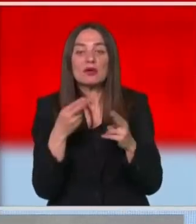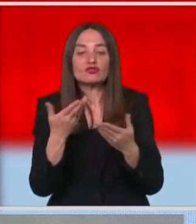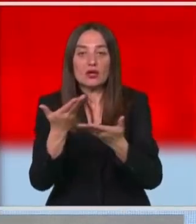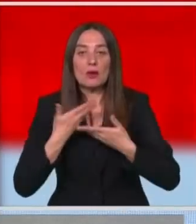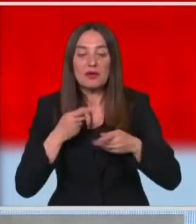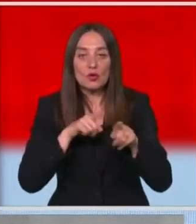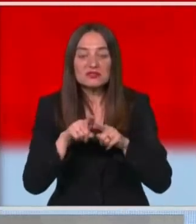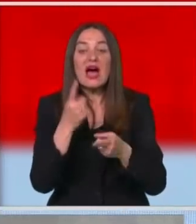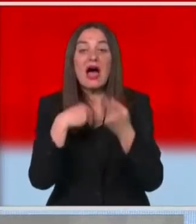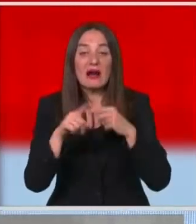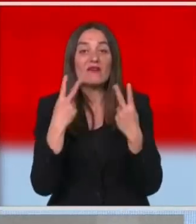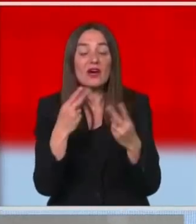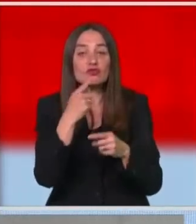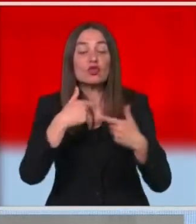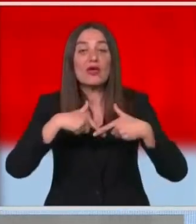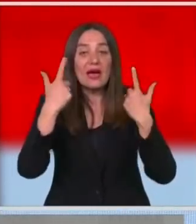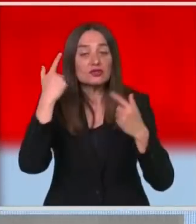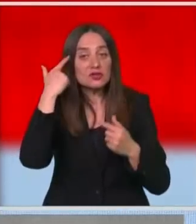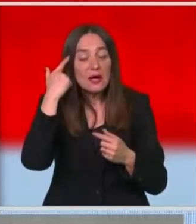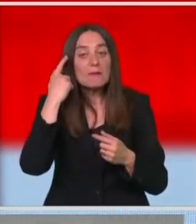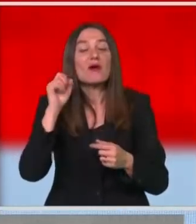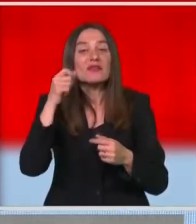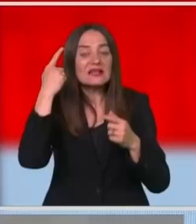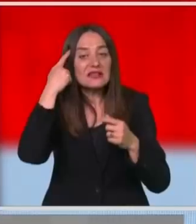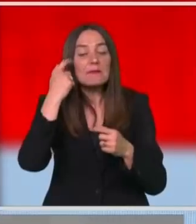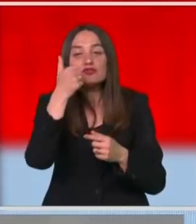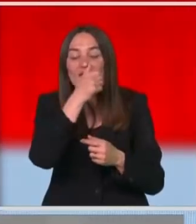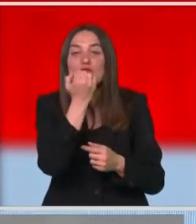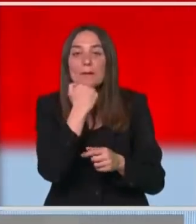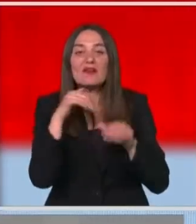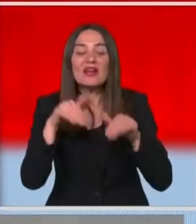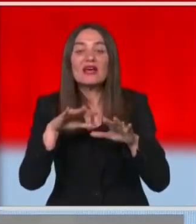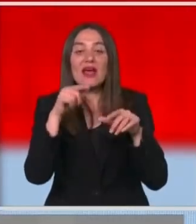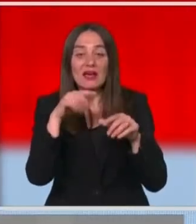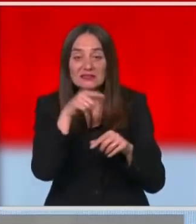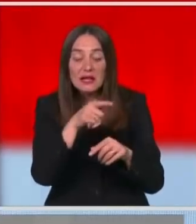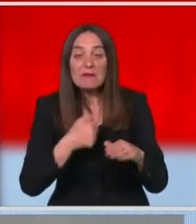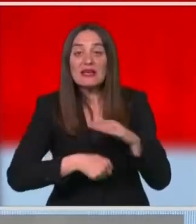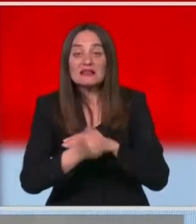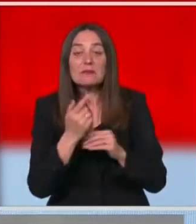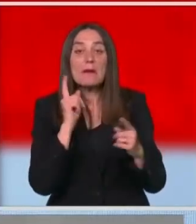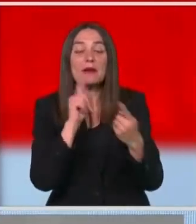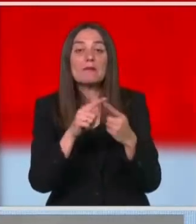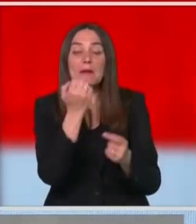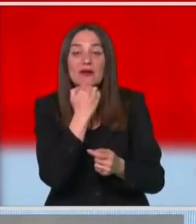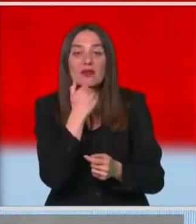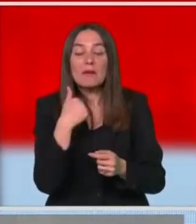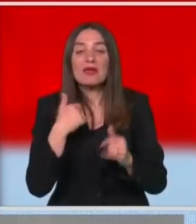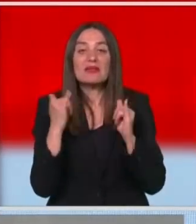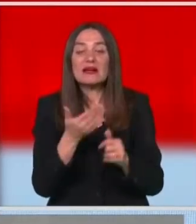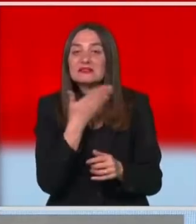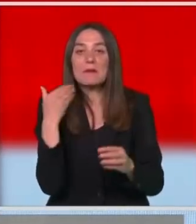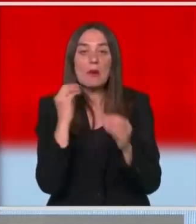dobiju iste. Ali je važno da to jasno znamo. Važno je da znamo šta su pravila igre i da s tim izađemo što pre prema privrednicima. Mi danas nemamo